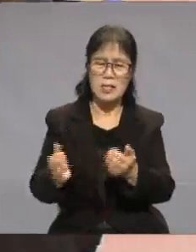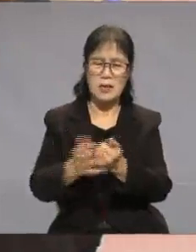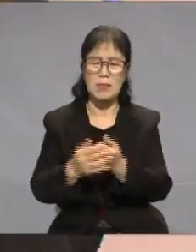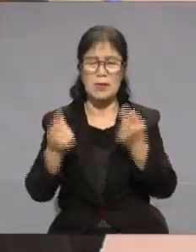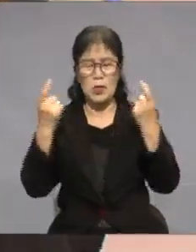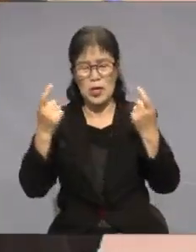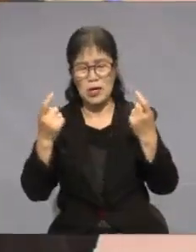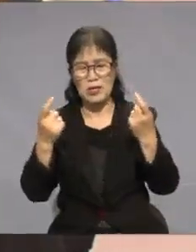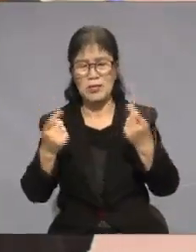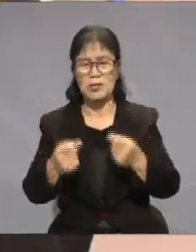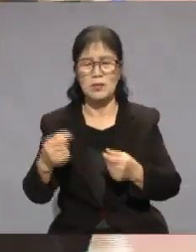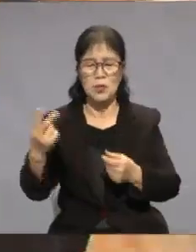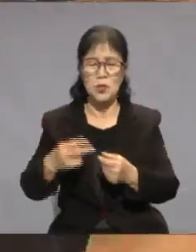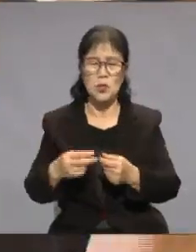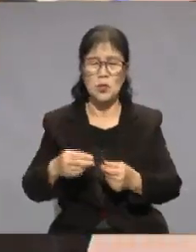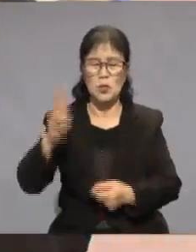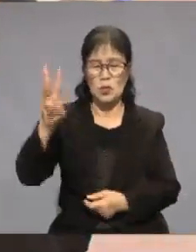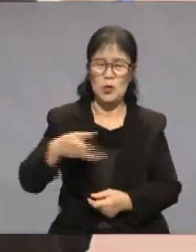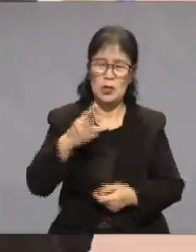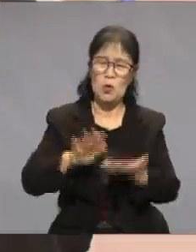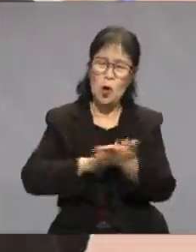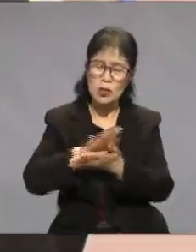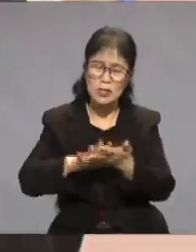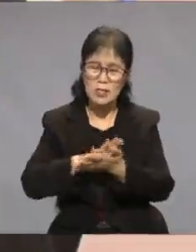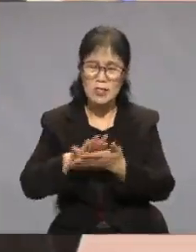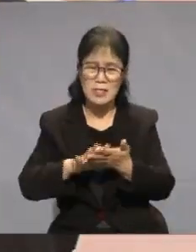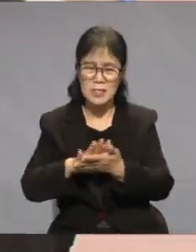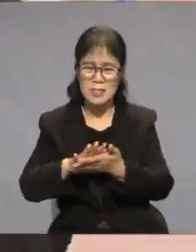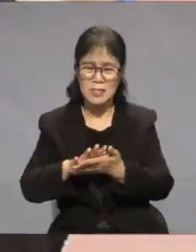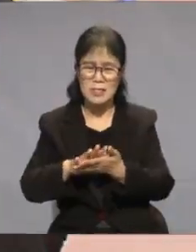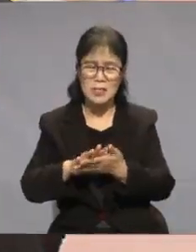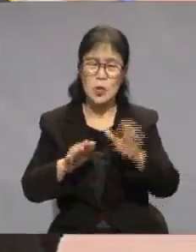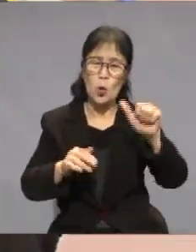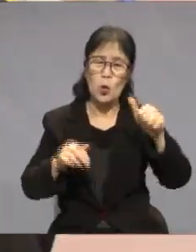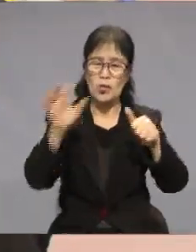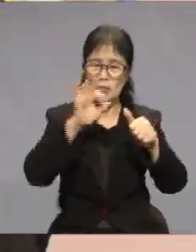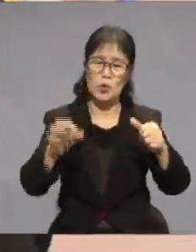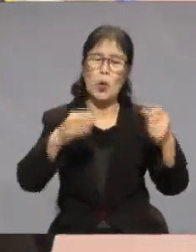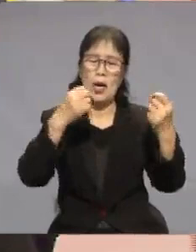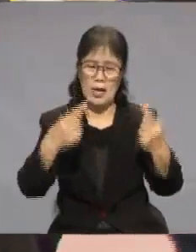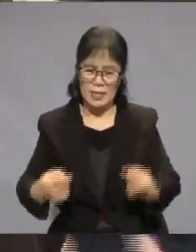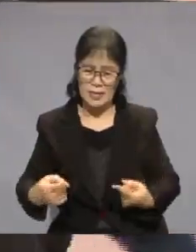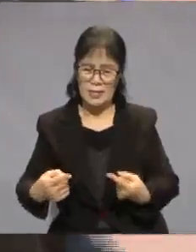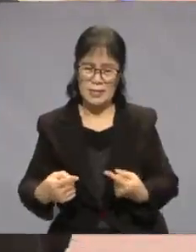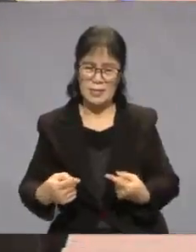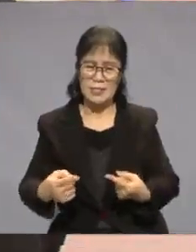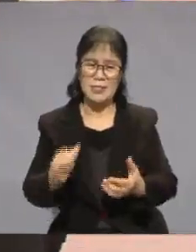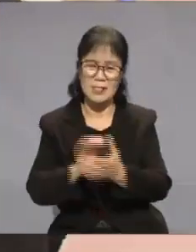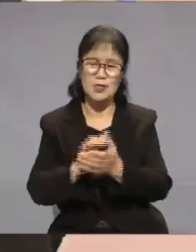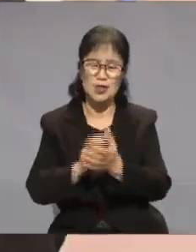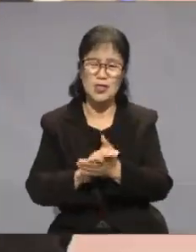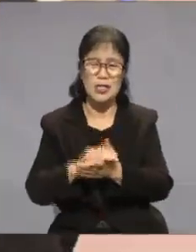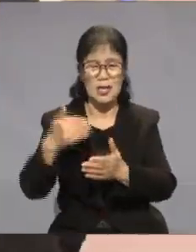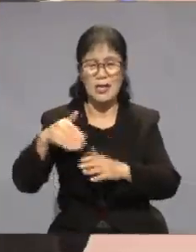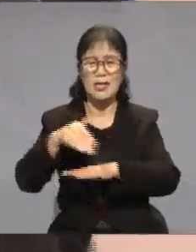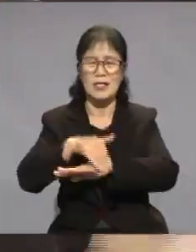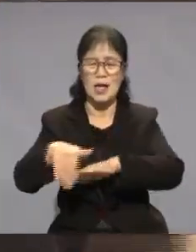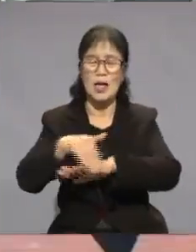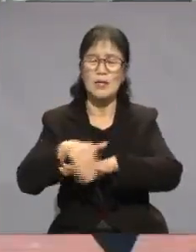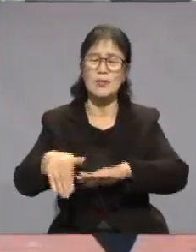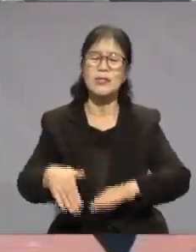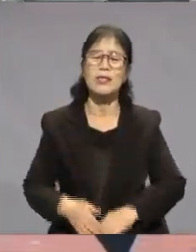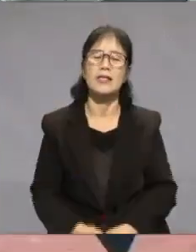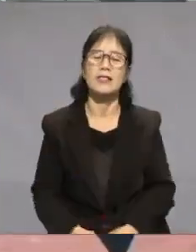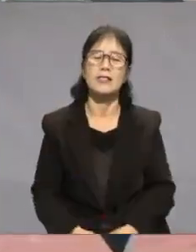갈 생각이고 롯데월드도 50% 할인된다고 들어서 롯데월드도 친구들이랑 갈